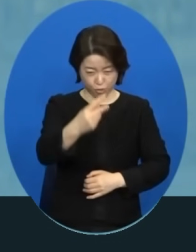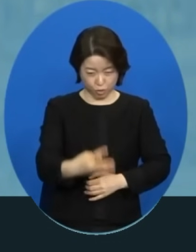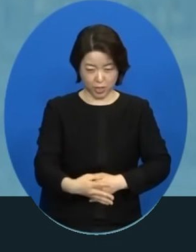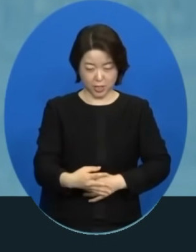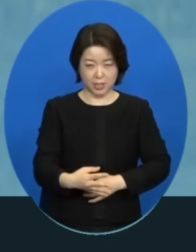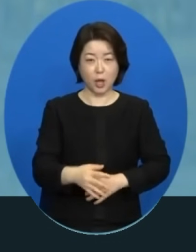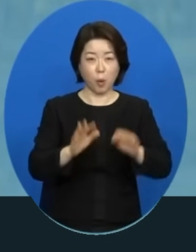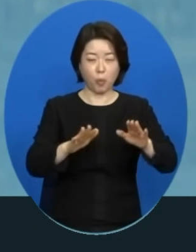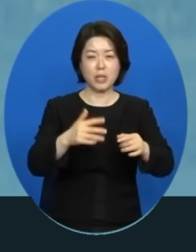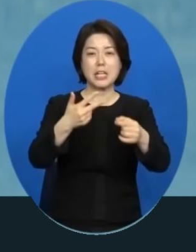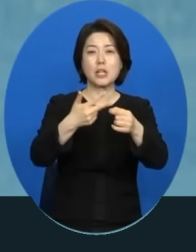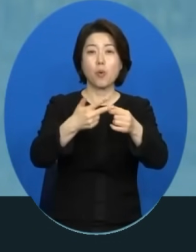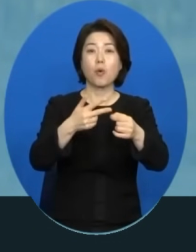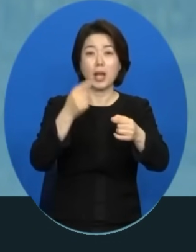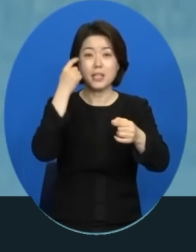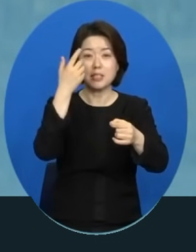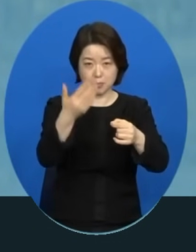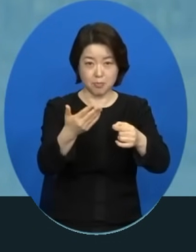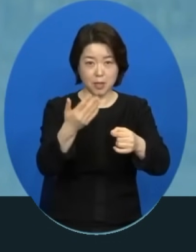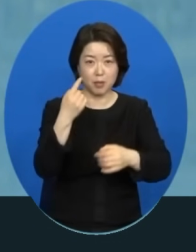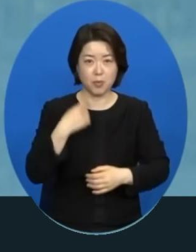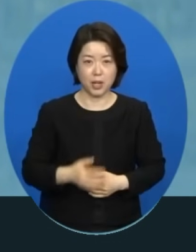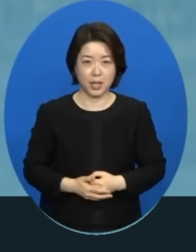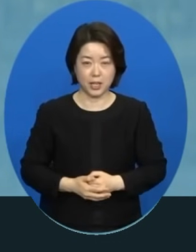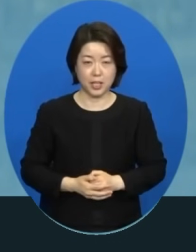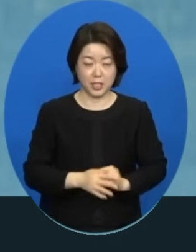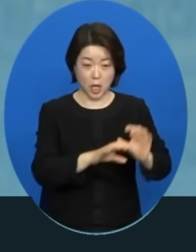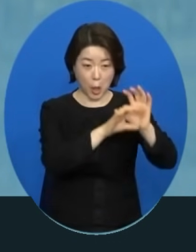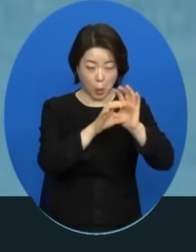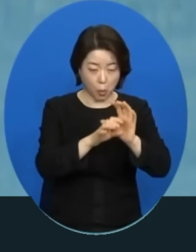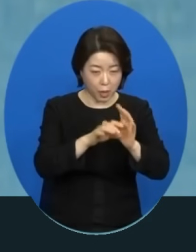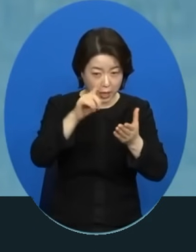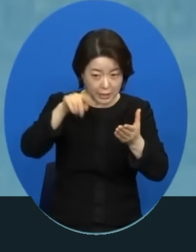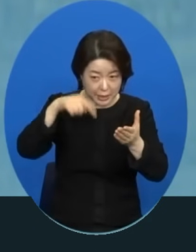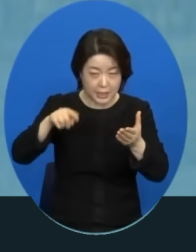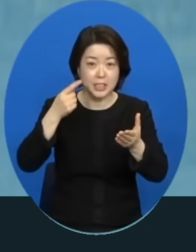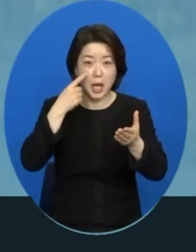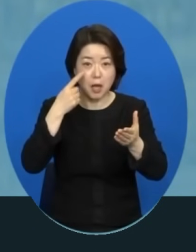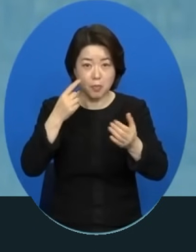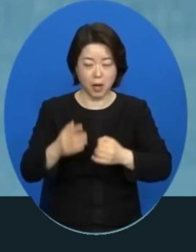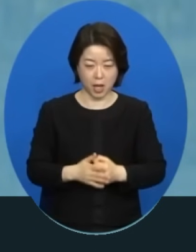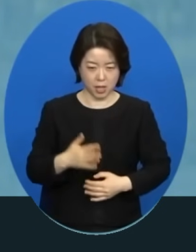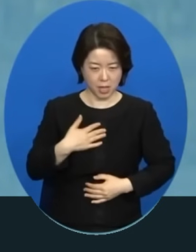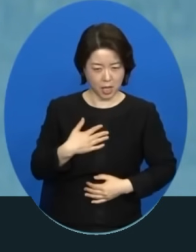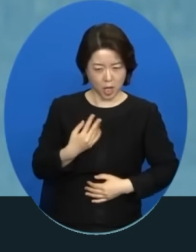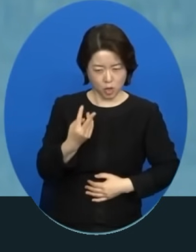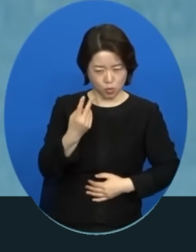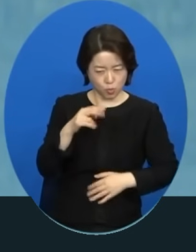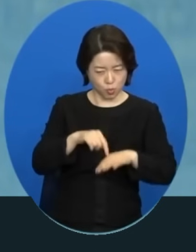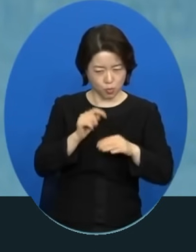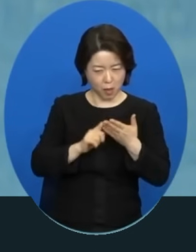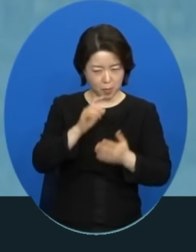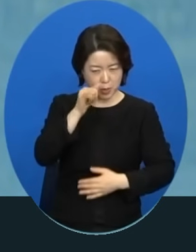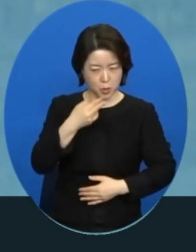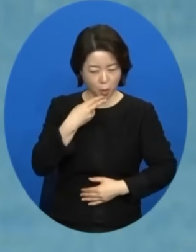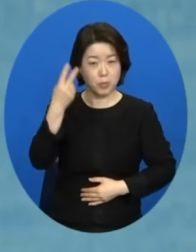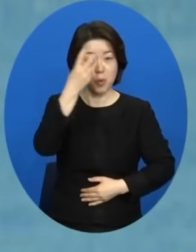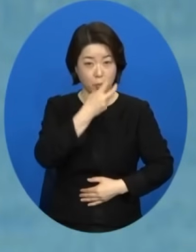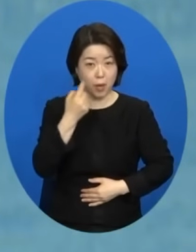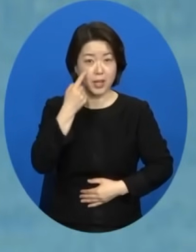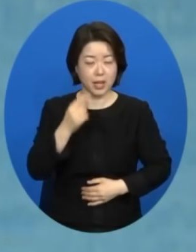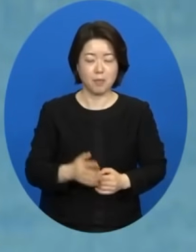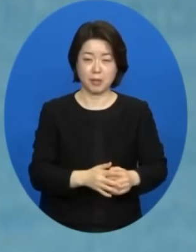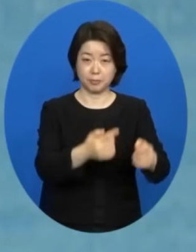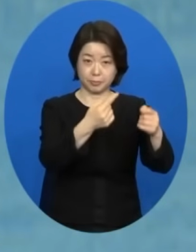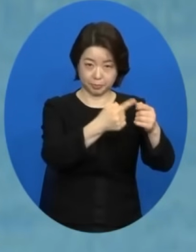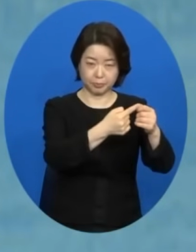한번 질문을 드려볼게요. 진단지입니다. 마치 코로나 키트처럼 진단지. 내 안에 지금 두 마음이 있는지 없는지를 확인해 보는 거예요. 첫